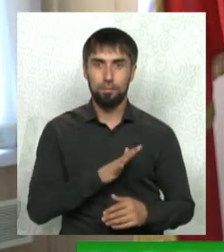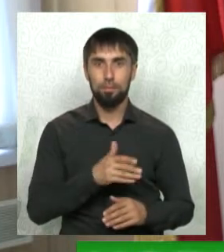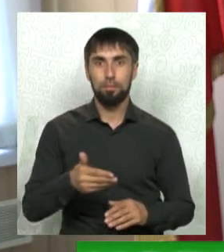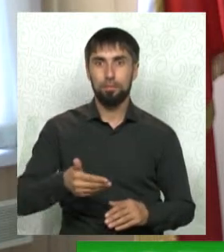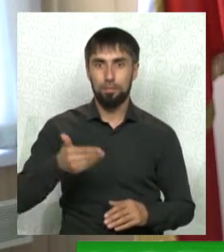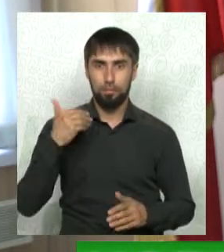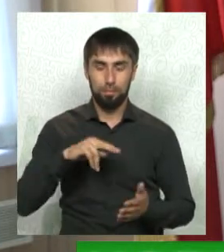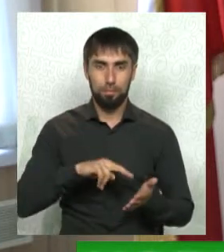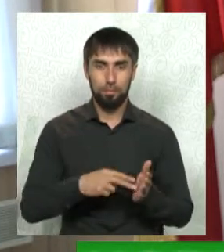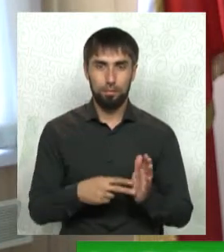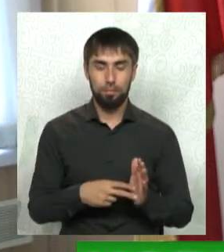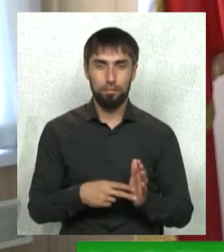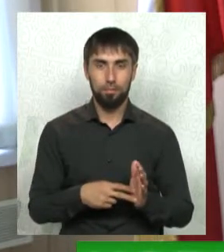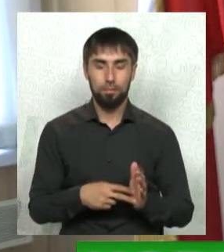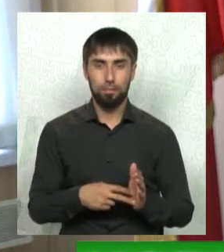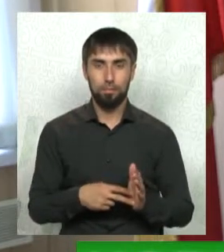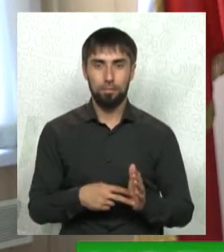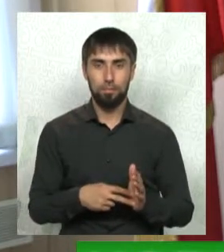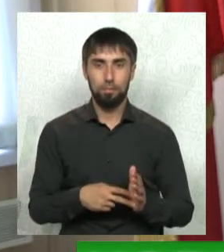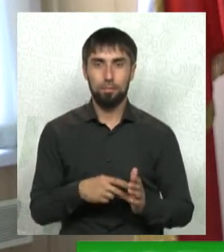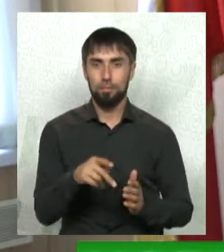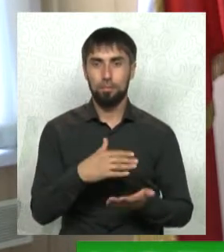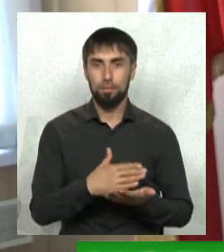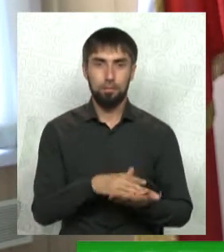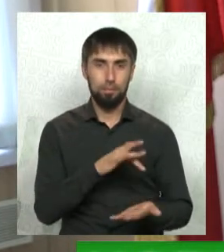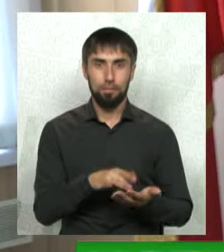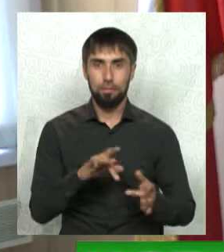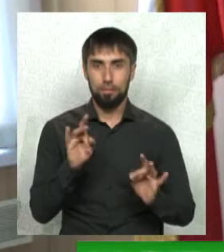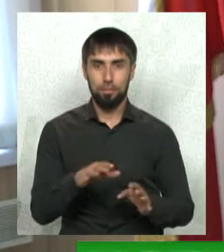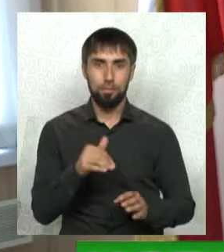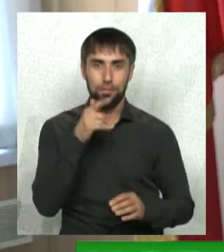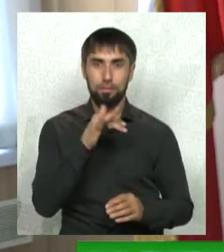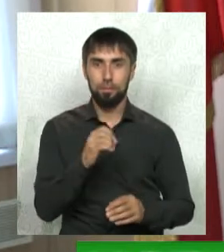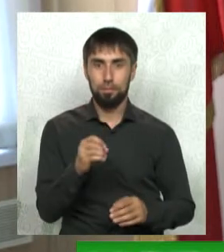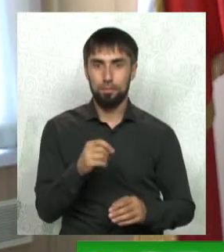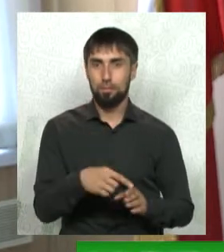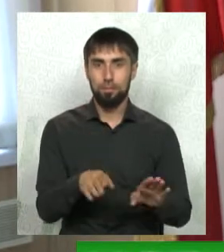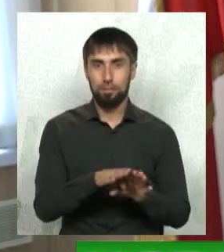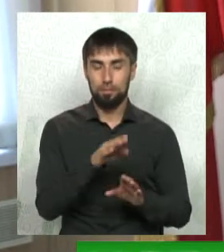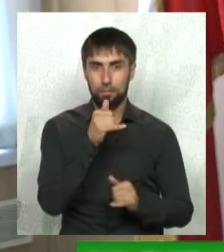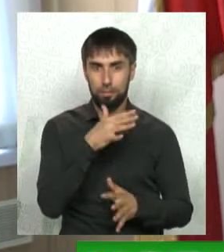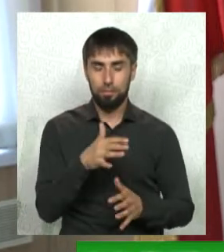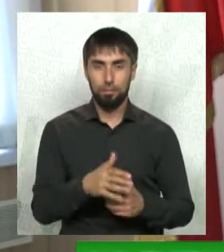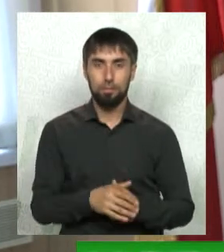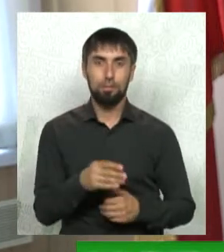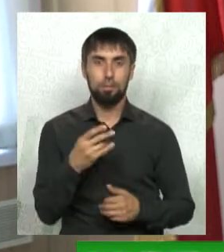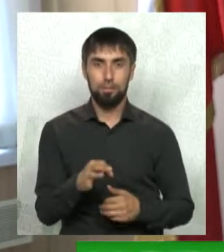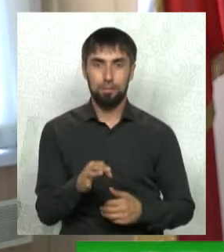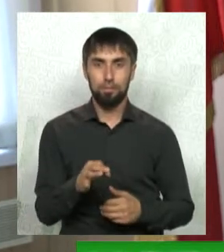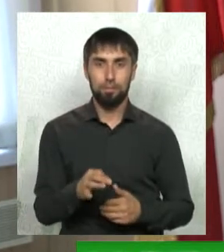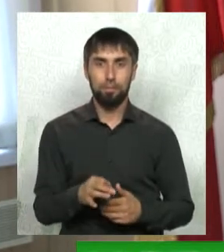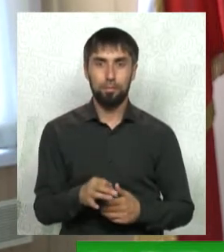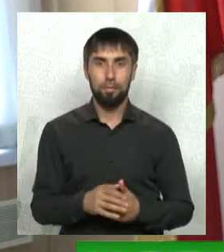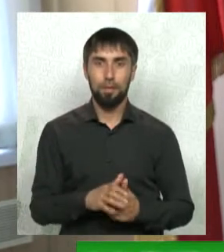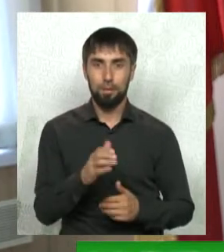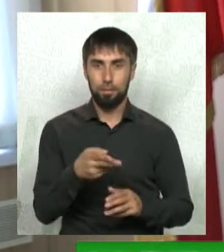заранее запланированы в части города, ресторан, который уже не отменить. Но с